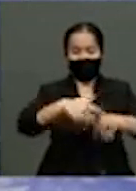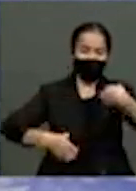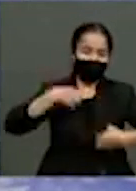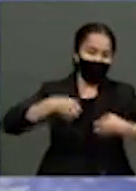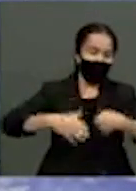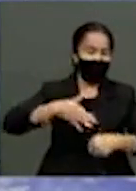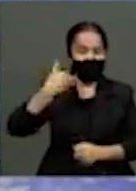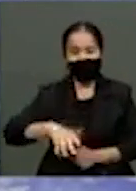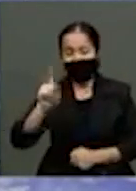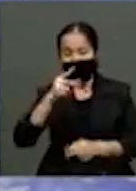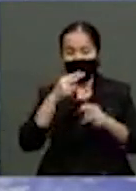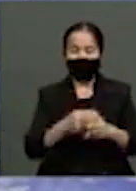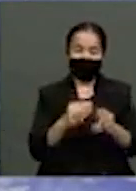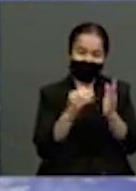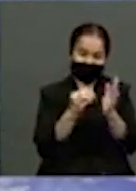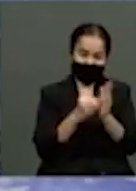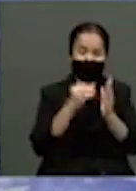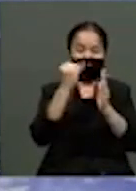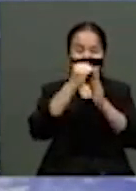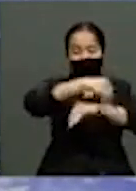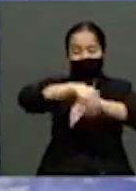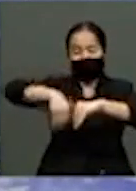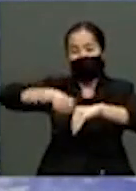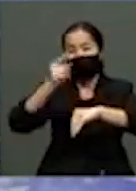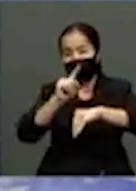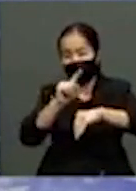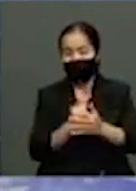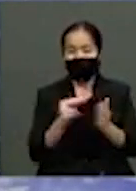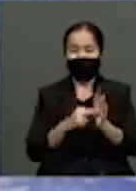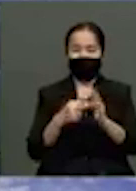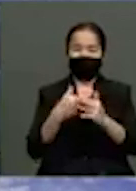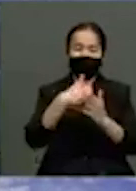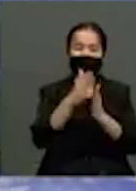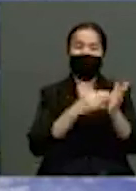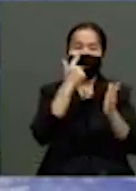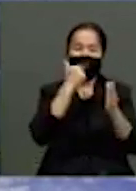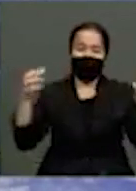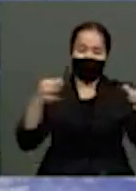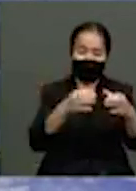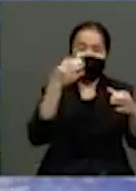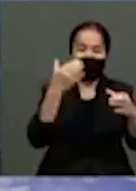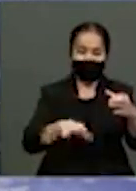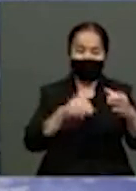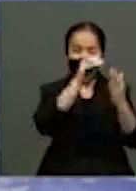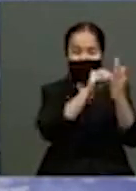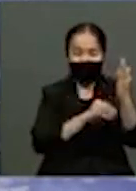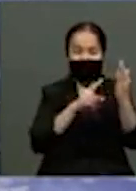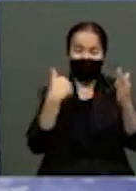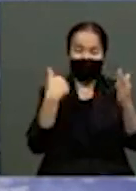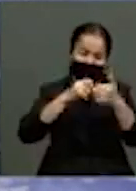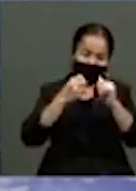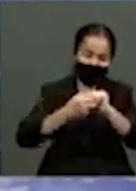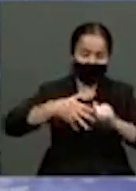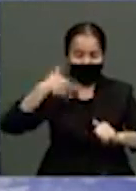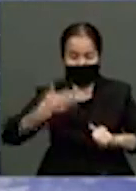ยเฉพาะในกรุงเทพมหานครปริมณฑลทั้งหลายที่อยู่ถูกกำหนดให้เป็นสีแดงเข้มที่ว่านี้ว่าได้รับผลกระทบอะไรอย่าง